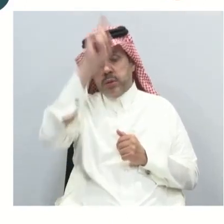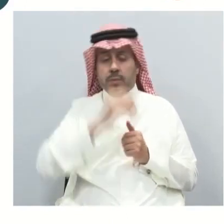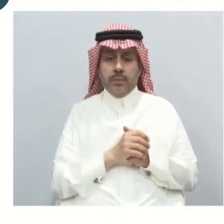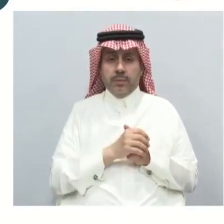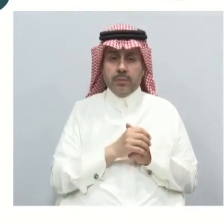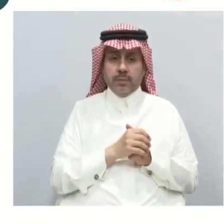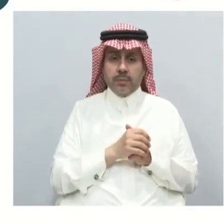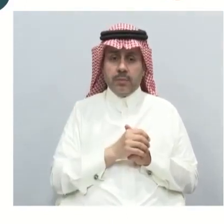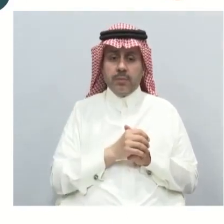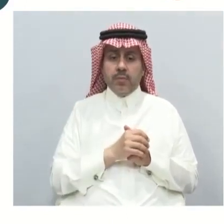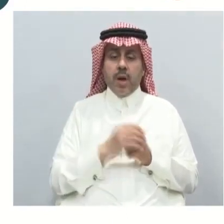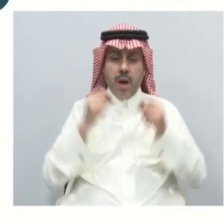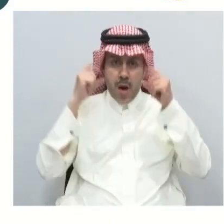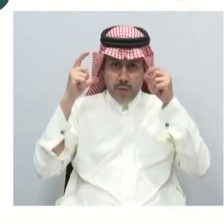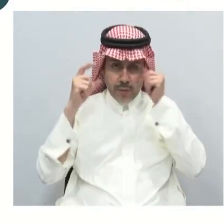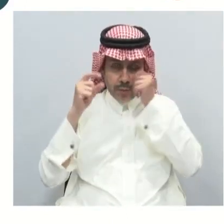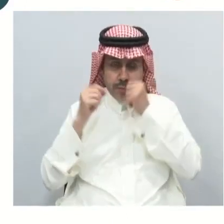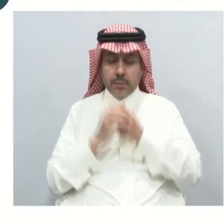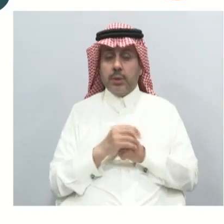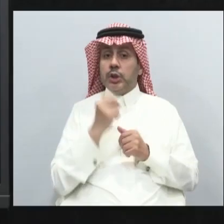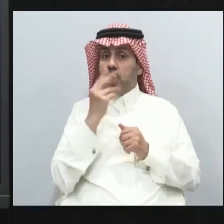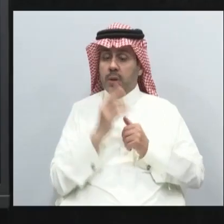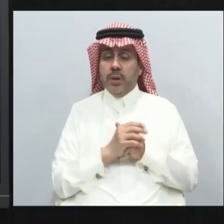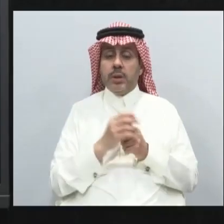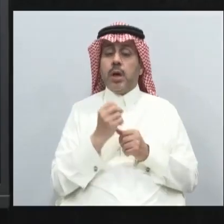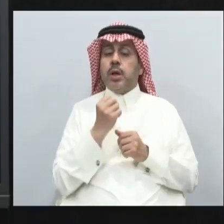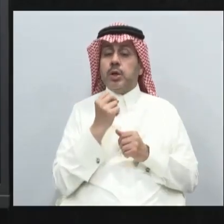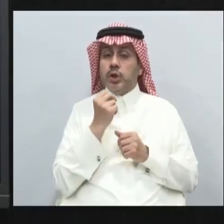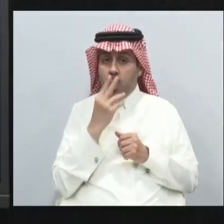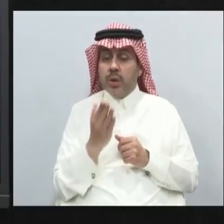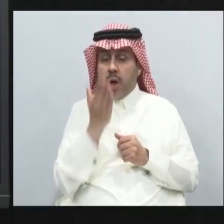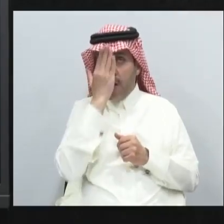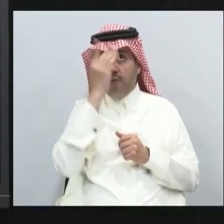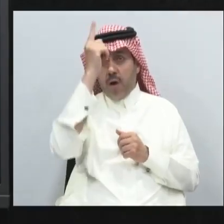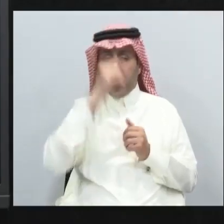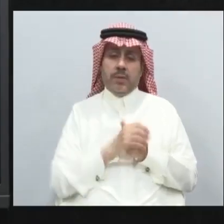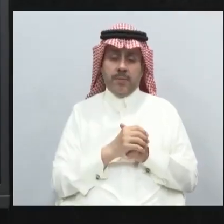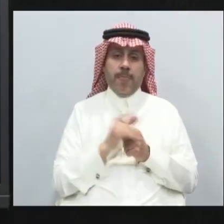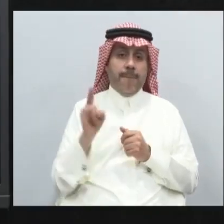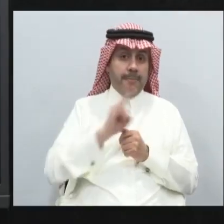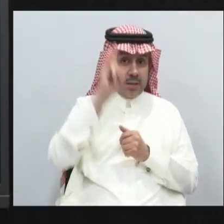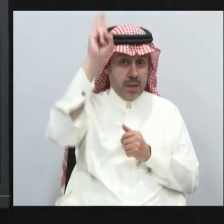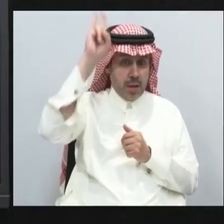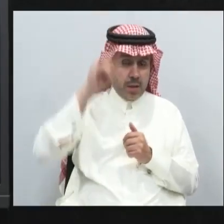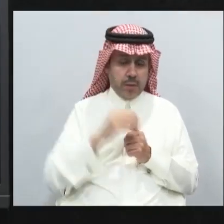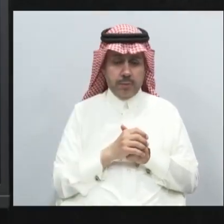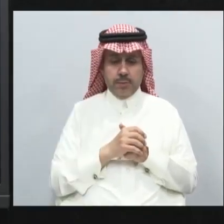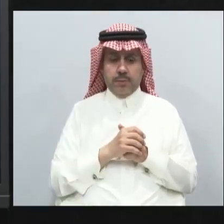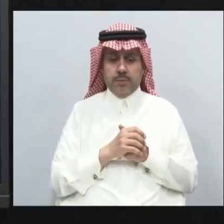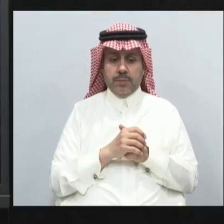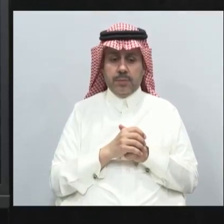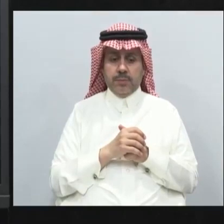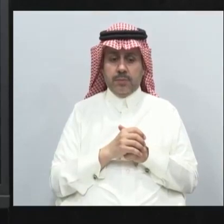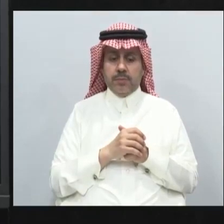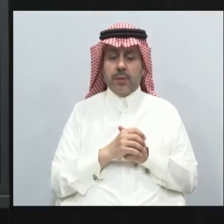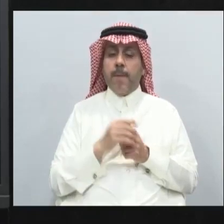فنعرف من خلاله ان معنى التوحيد هو توحيد الالوهيه هو معناه شهاده ان لا اله الا